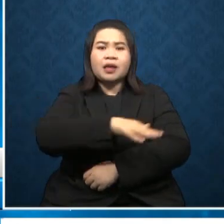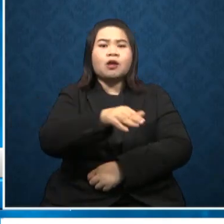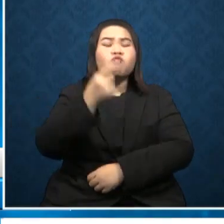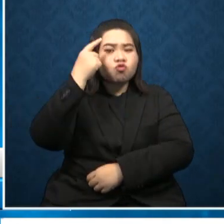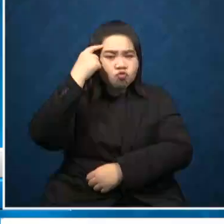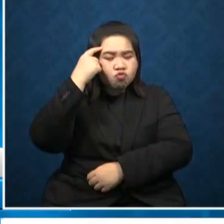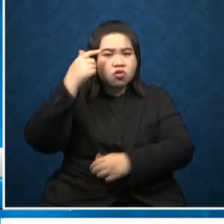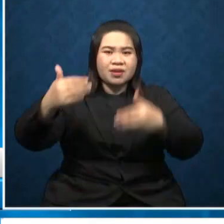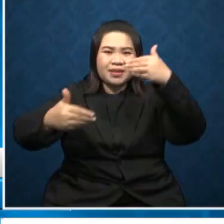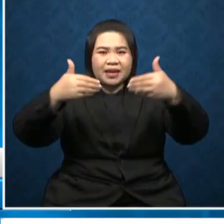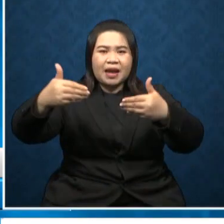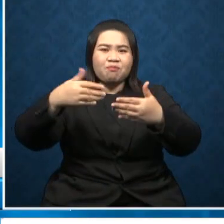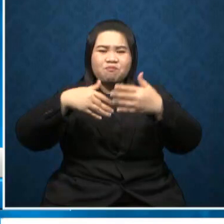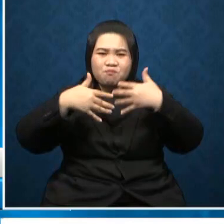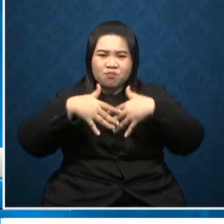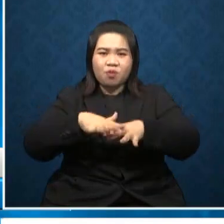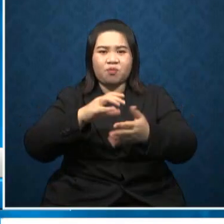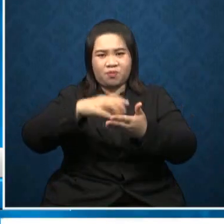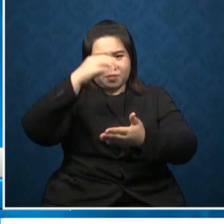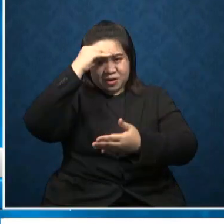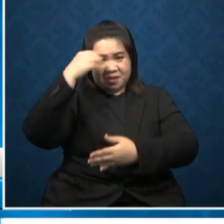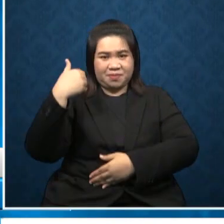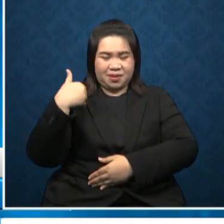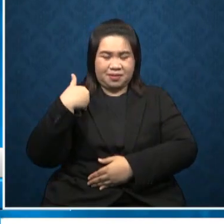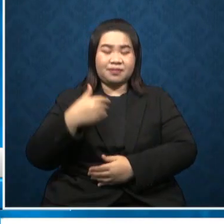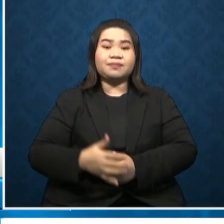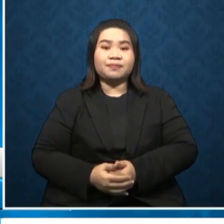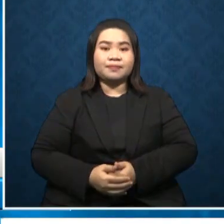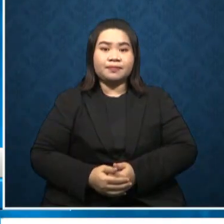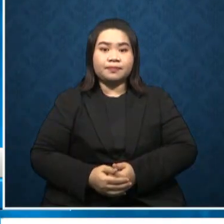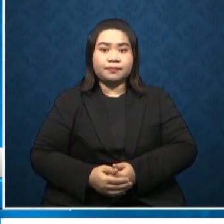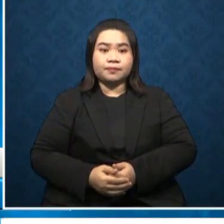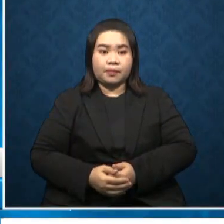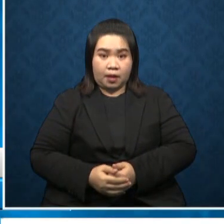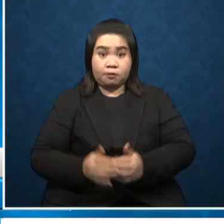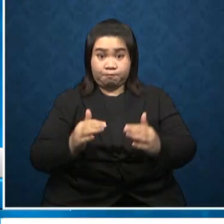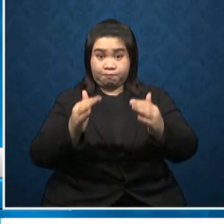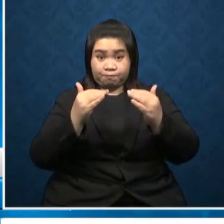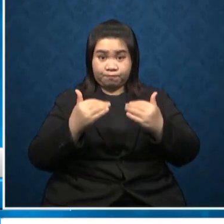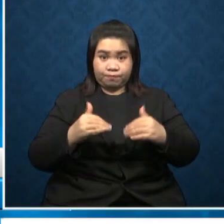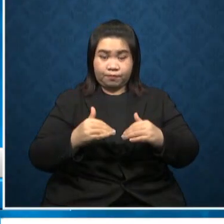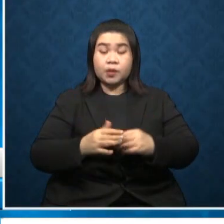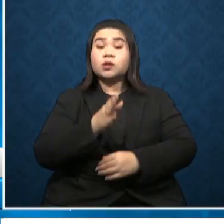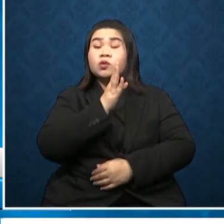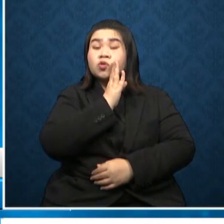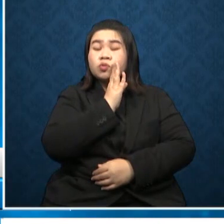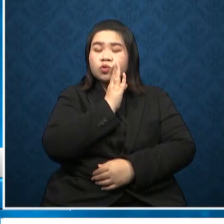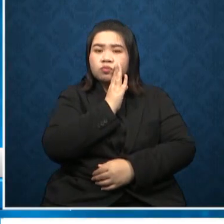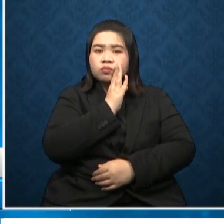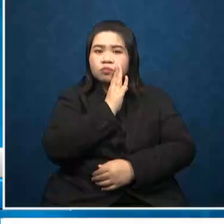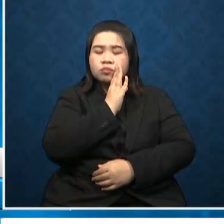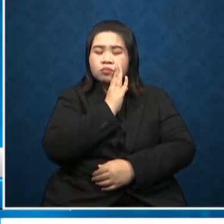Learningจริงๆนะครับประการต่อมานั้นเนี่ยถ้าสมมุติเรื่องนี้เนี่ยเกิด